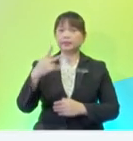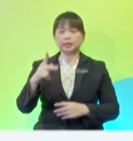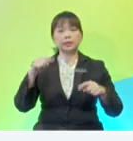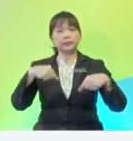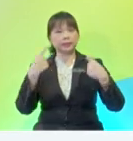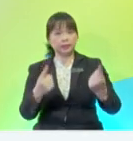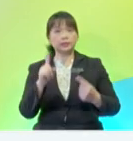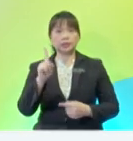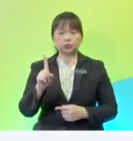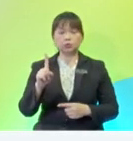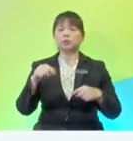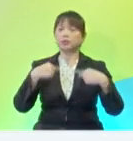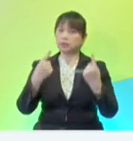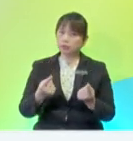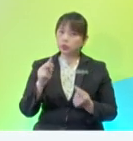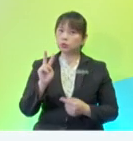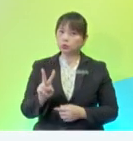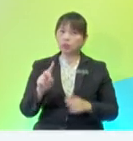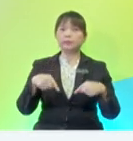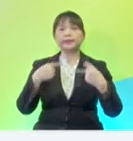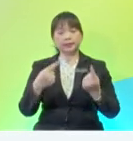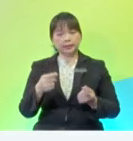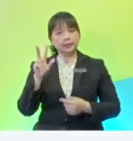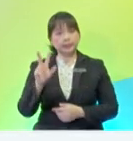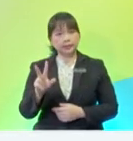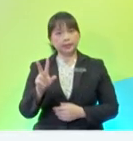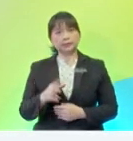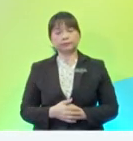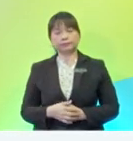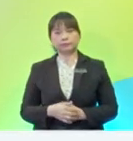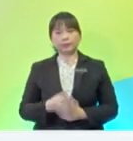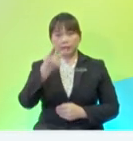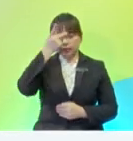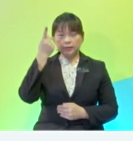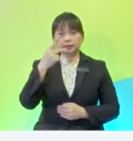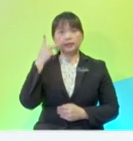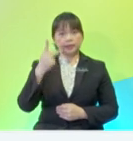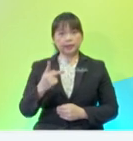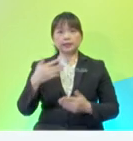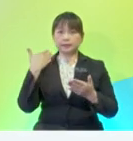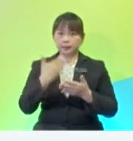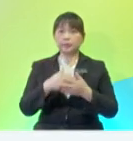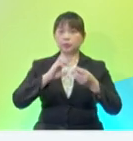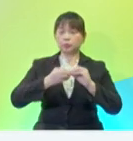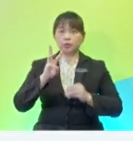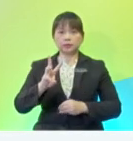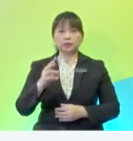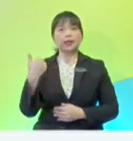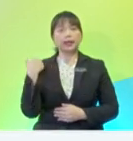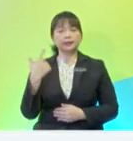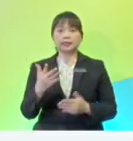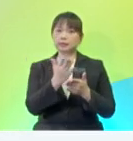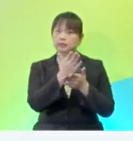satu dipigi dua dia pergi 3 itu ke atas jadi kerennya G sampai numbuh enam Dia adalah